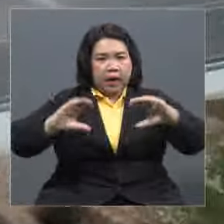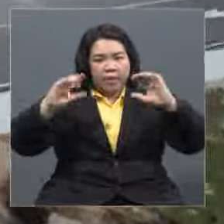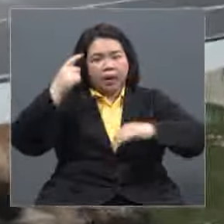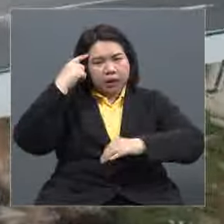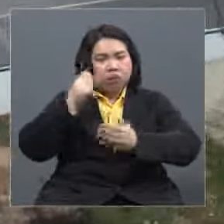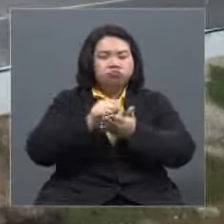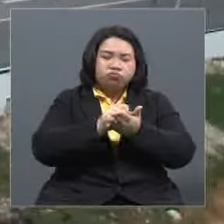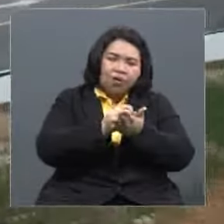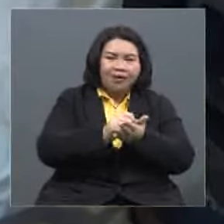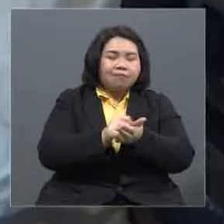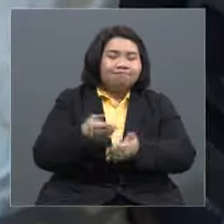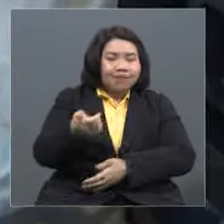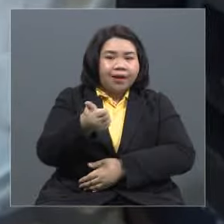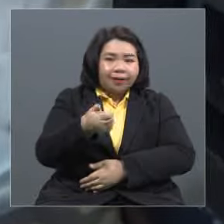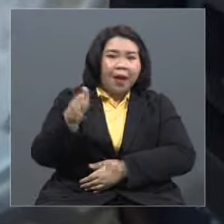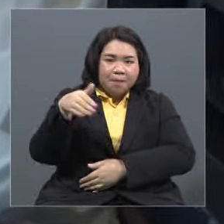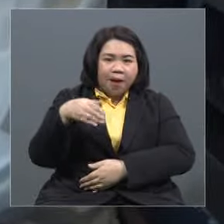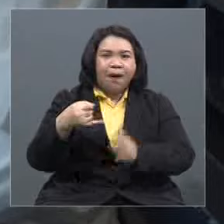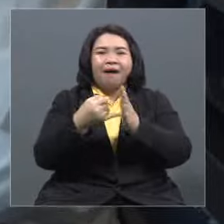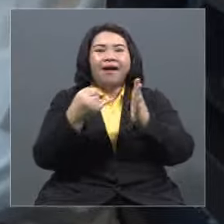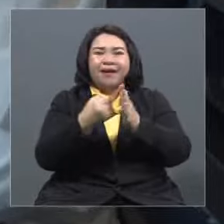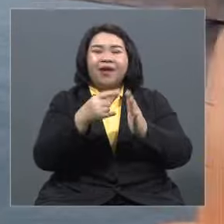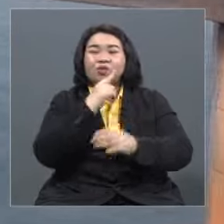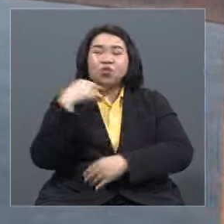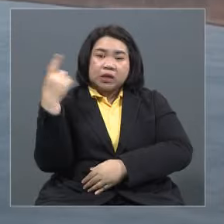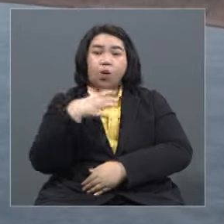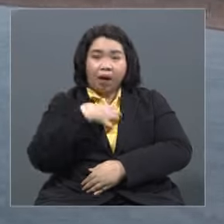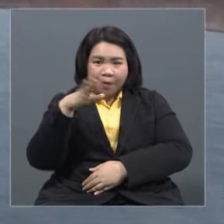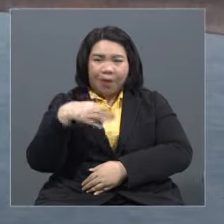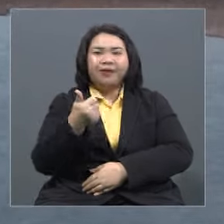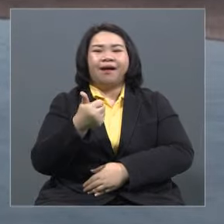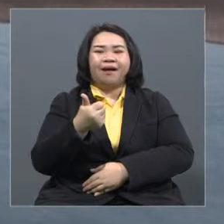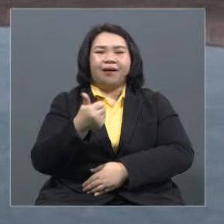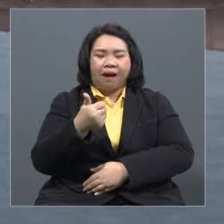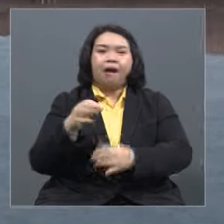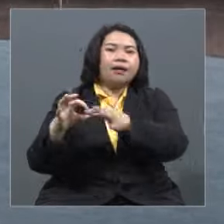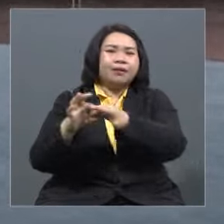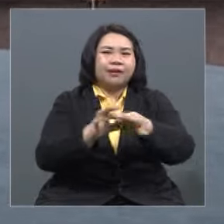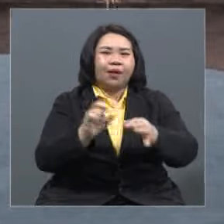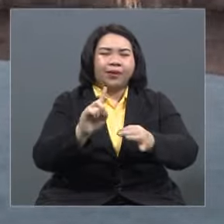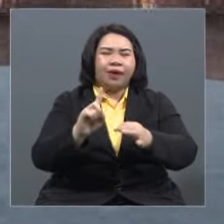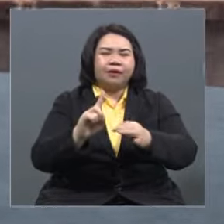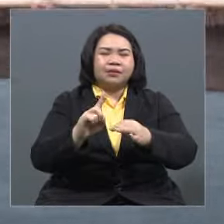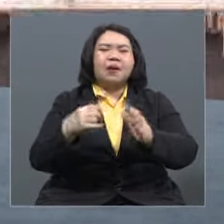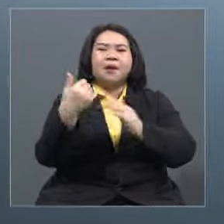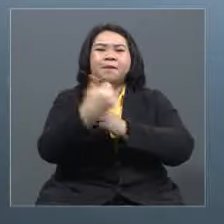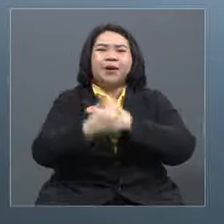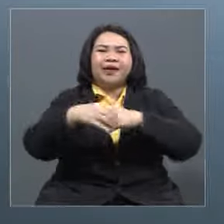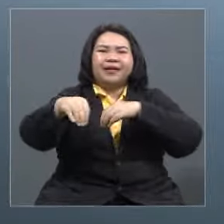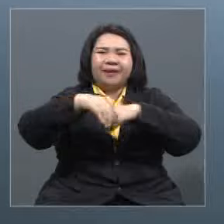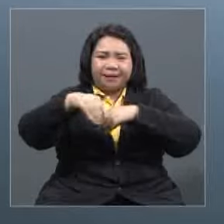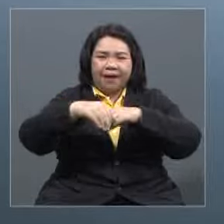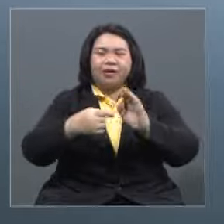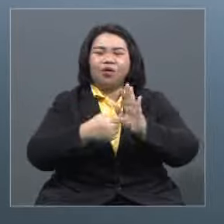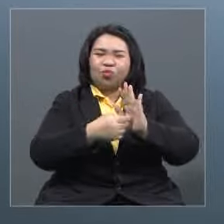สะดวกในการเดินทางให้กับประชาชนและนักท่องเที่ยวทั้งยังเป็นโครงข่ายเชื่อมต่อไปยังประเทศเพื่อนบ้านไม่ว่าจะ